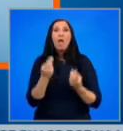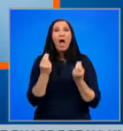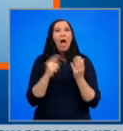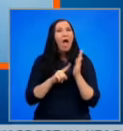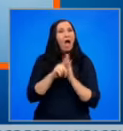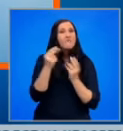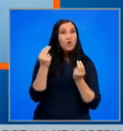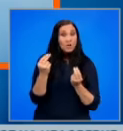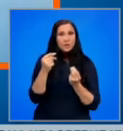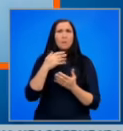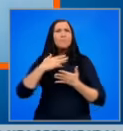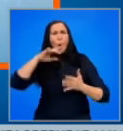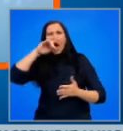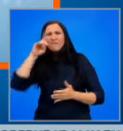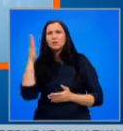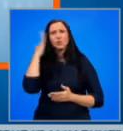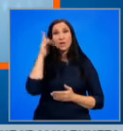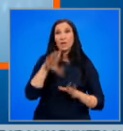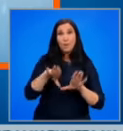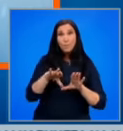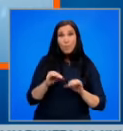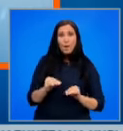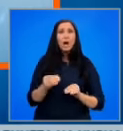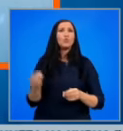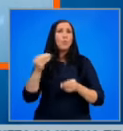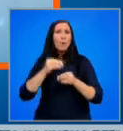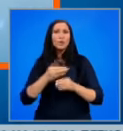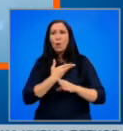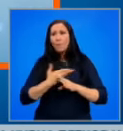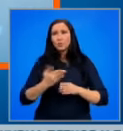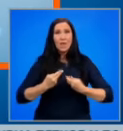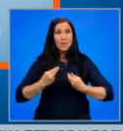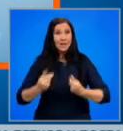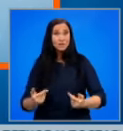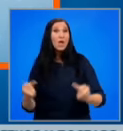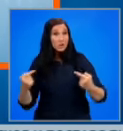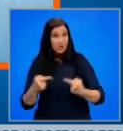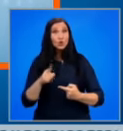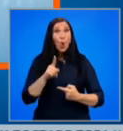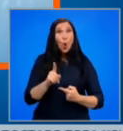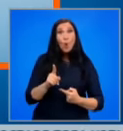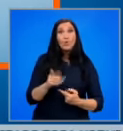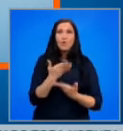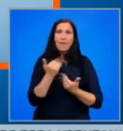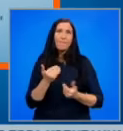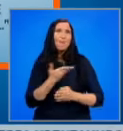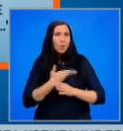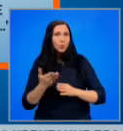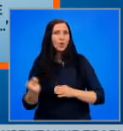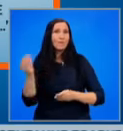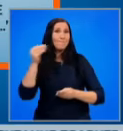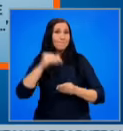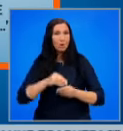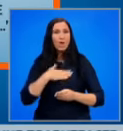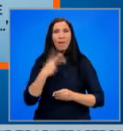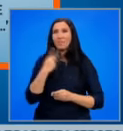важно страната да не поема значителни допълнителни постоянни разходи, срещу които не стоят постоянни приходи. Има две